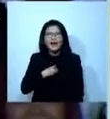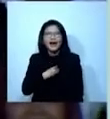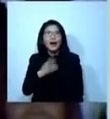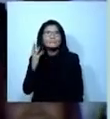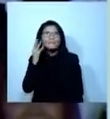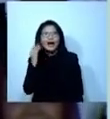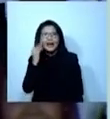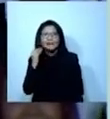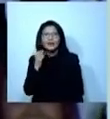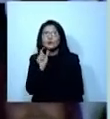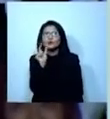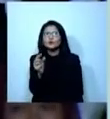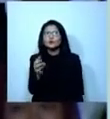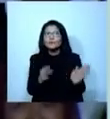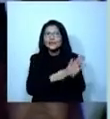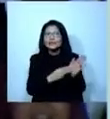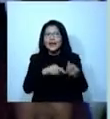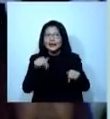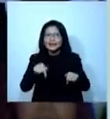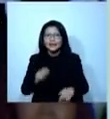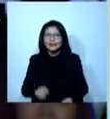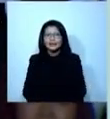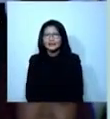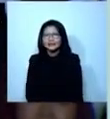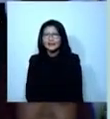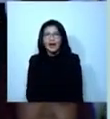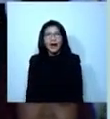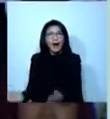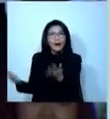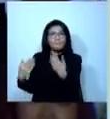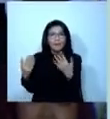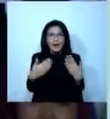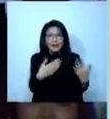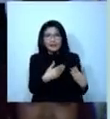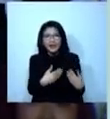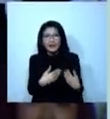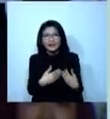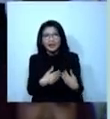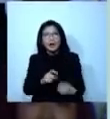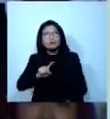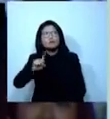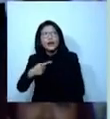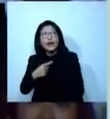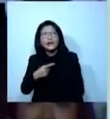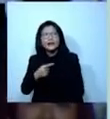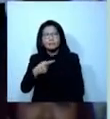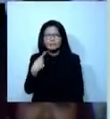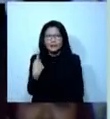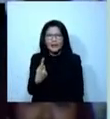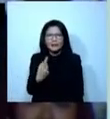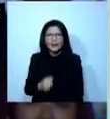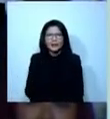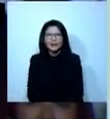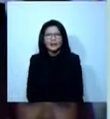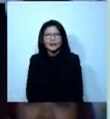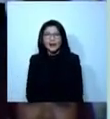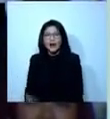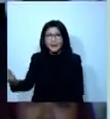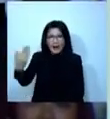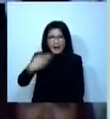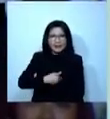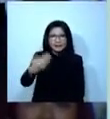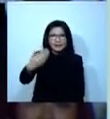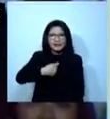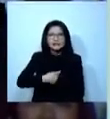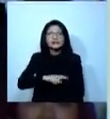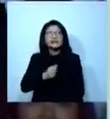problem solving yang mau ditawarkan. Nah ini perlu kenapa kelas, karena waktunya nggak banyak. Orang diminta untuk menjelaskan dalam 1 menit ataupun diminta